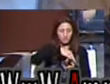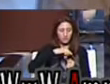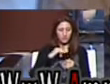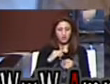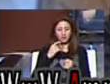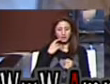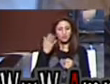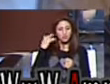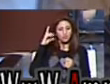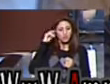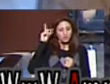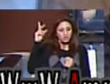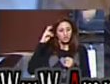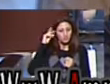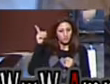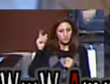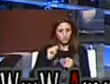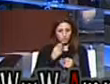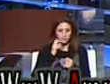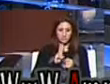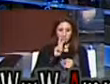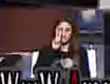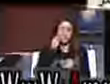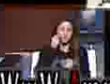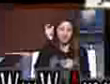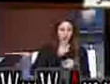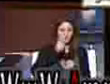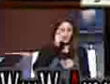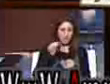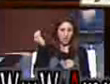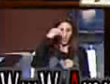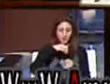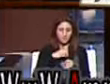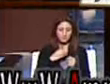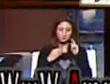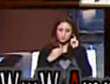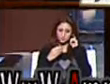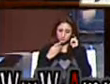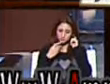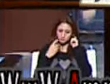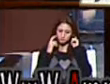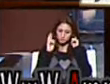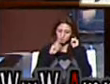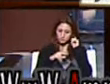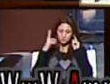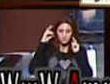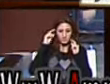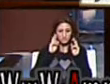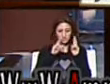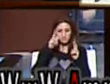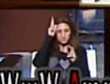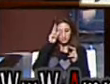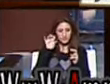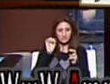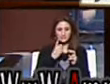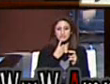تل أبيب بصحبته طاقم السفارة المكون من 7 أفراد بينهم يهودا جولان القنصل العام الاسرائيلي. وحسب المصادر الصحفيه 90